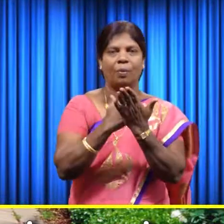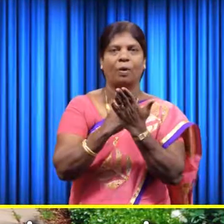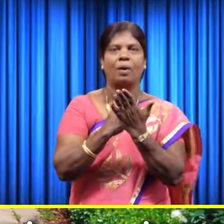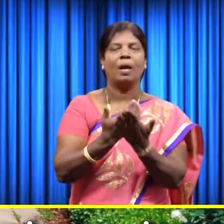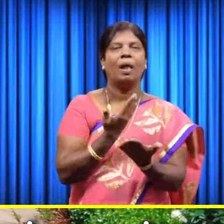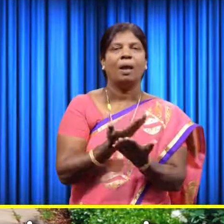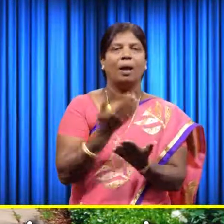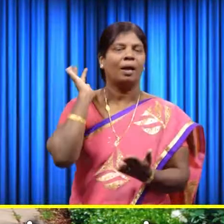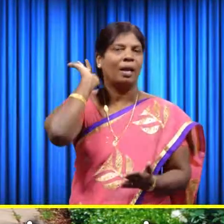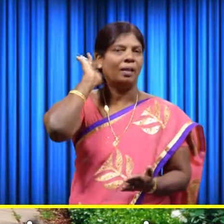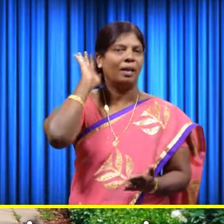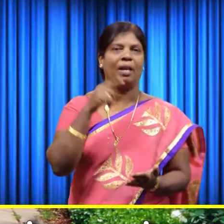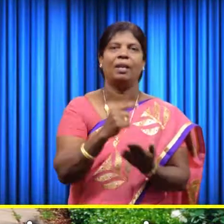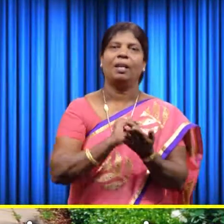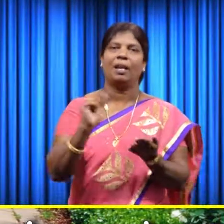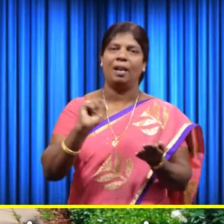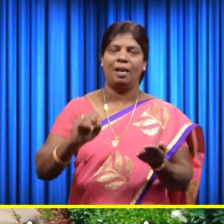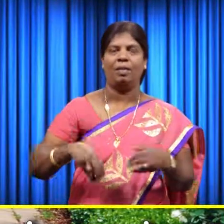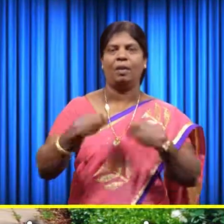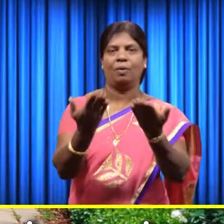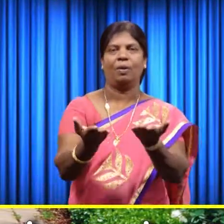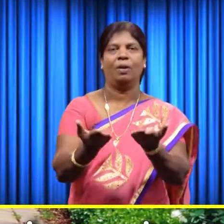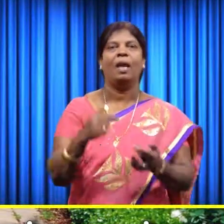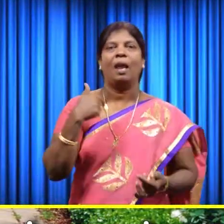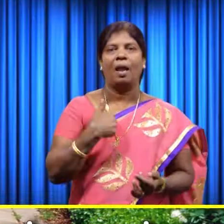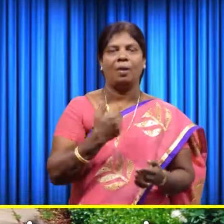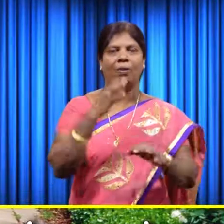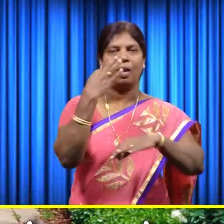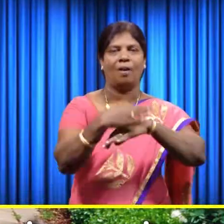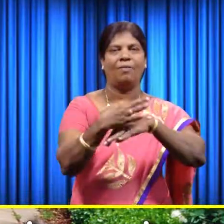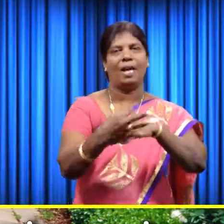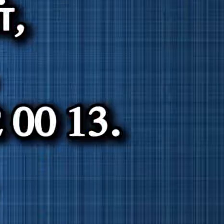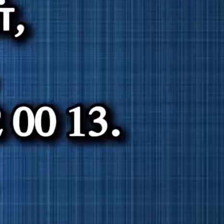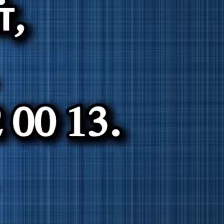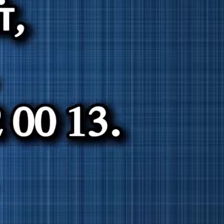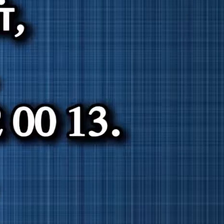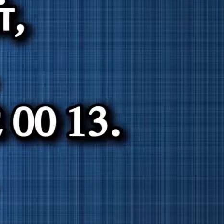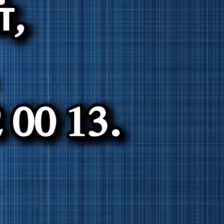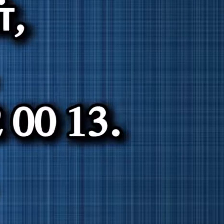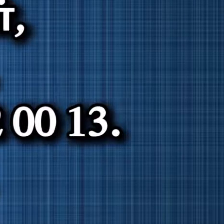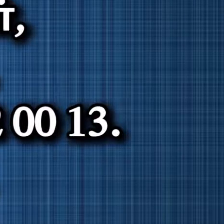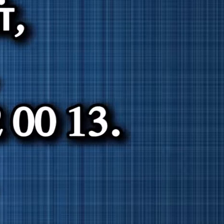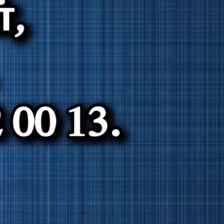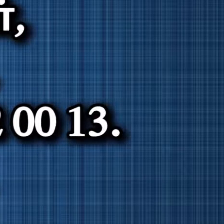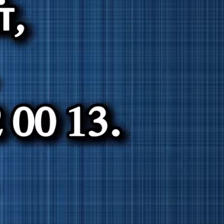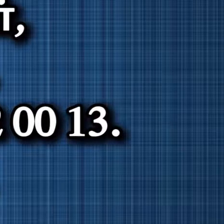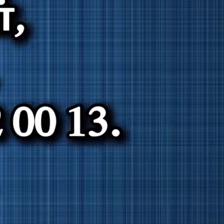இந்த நிகழ்ச்சியை குறித்த உங்கள் கருத்துக்களையும் கேள்விகளையும் எங்களுக்கு தெரியப்படுத்துங்கள். எங்கள் முகவரி: ஒளியும் வாழ்வும்